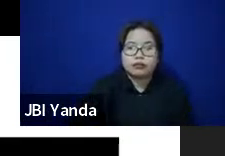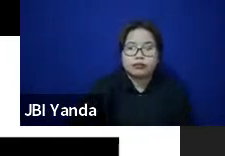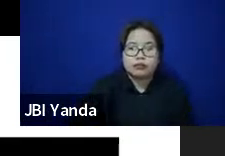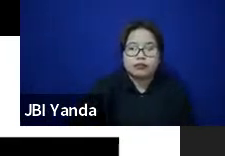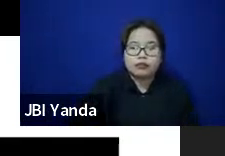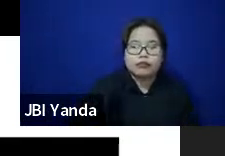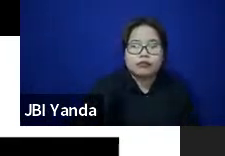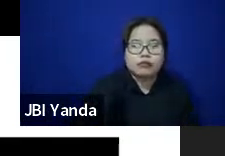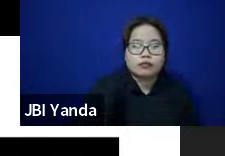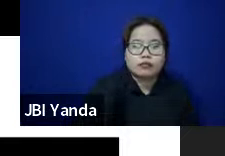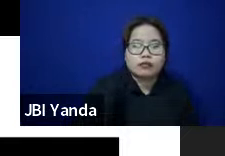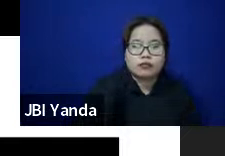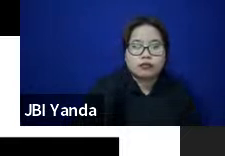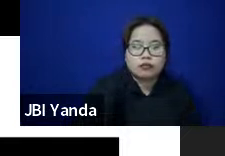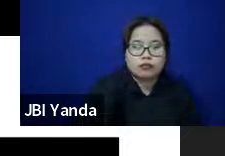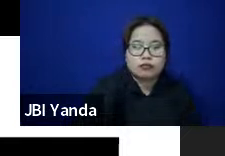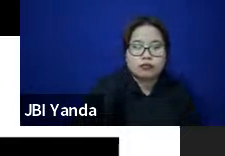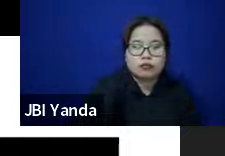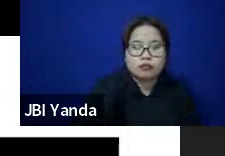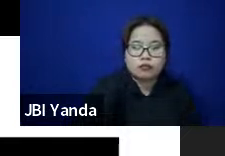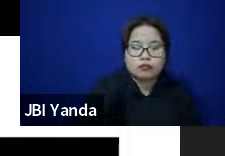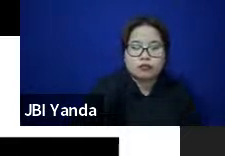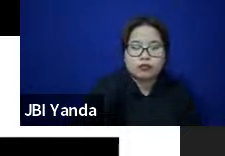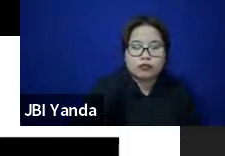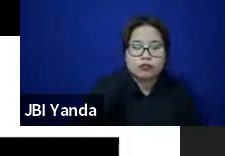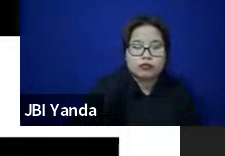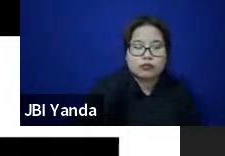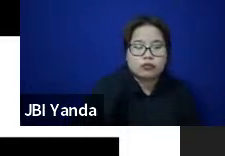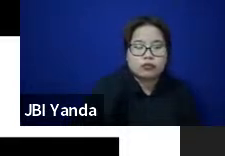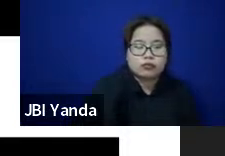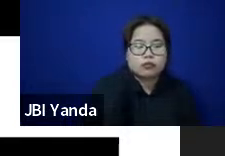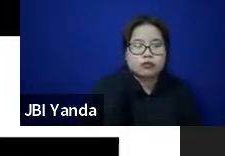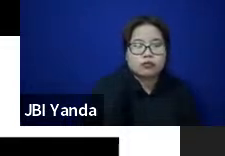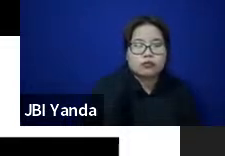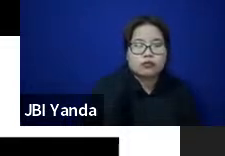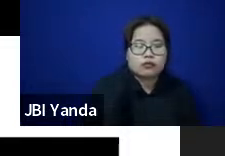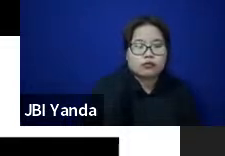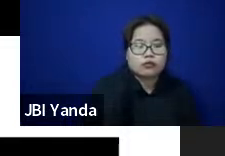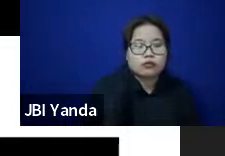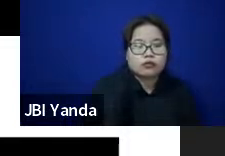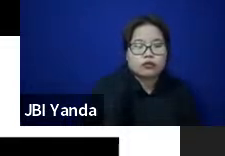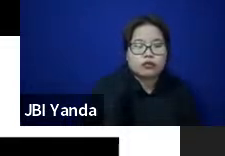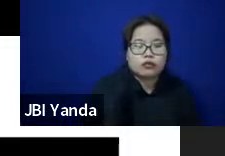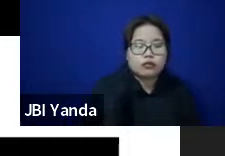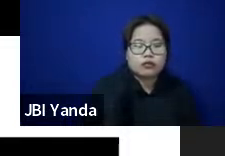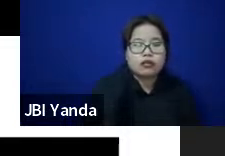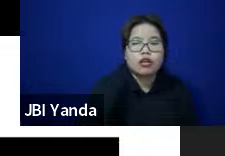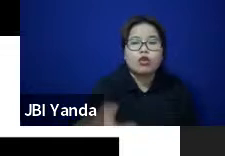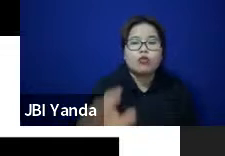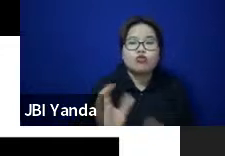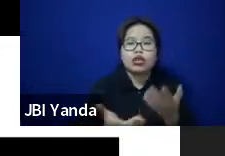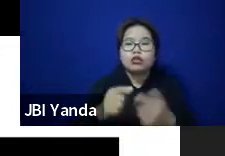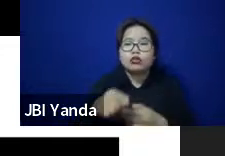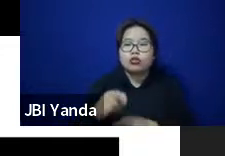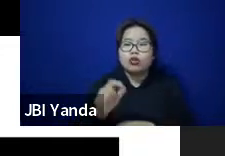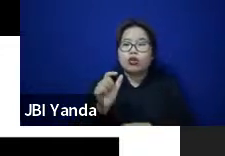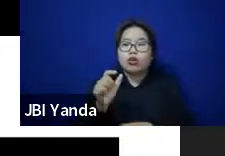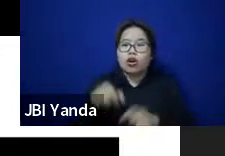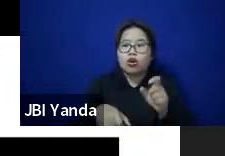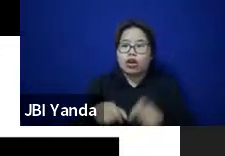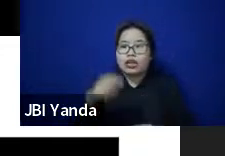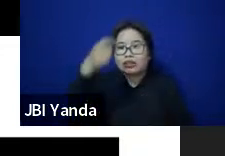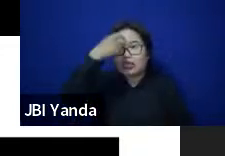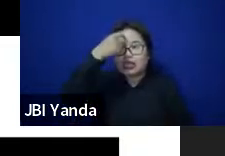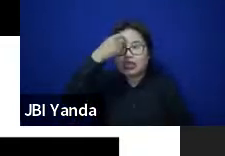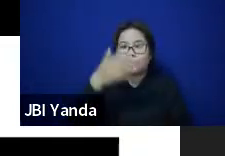mana fokus JKN, yaitu adalah orang-orang dengan kondisi-kondisi biasa gitu ya, sakit-sakit biasa, dan juga